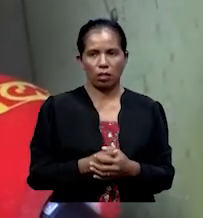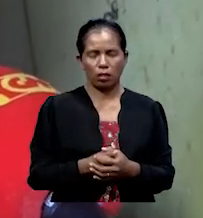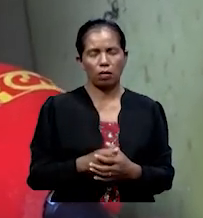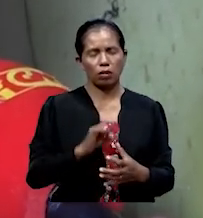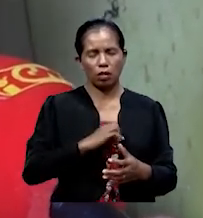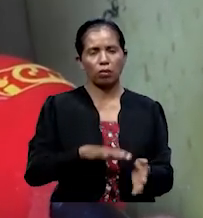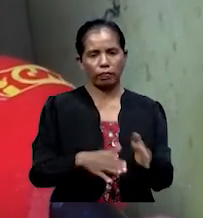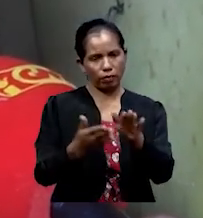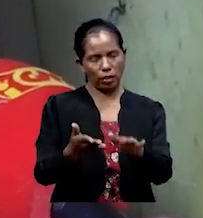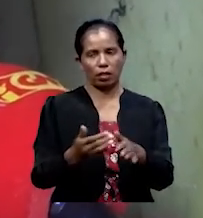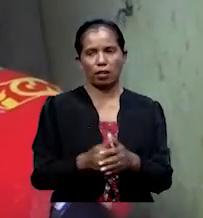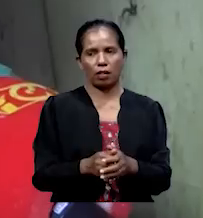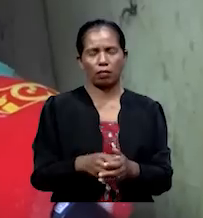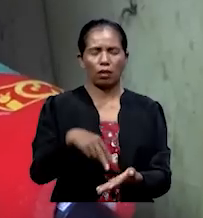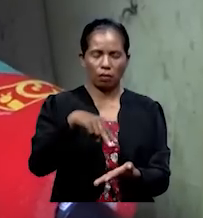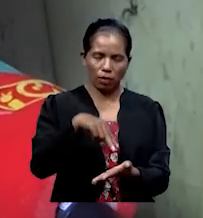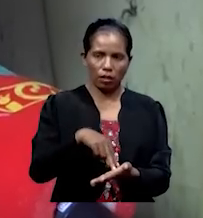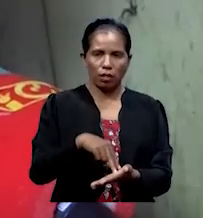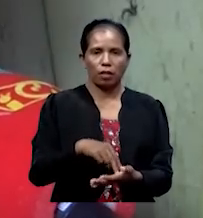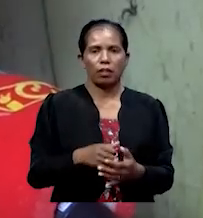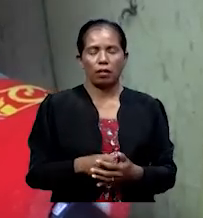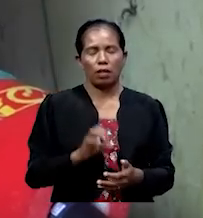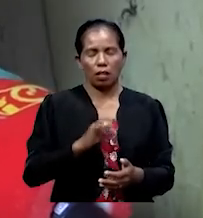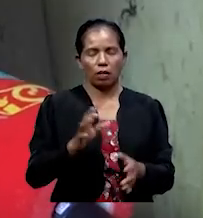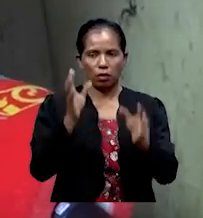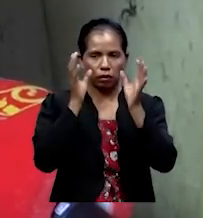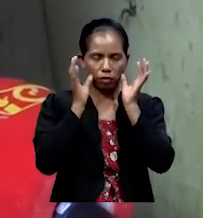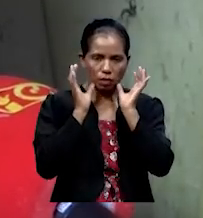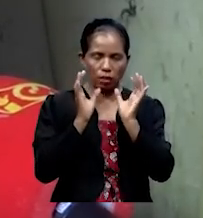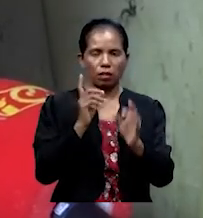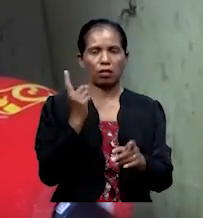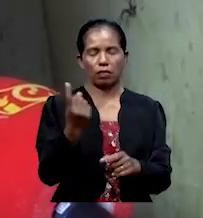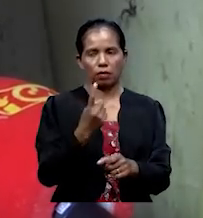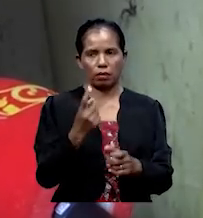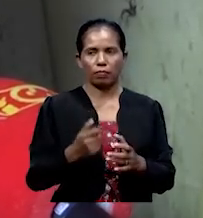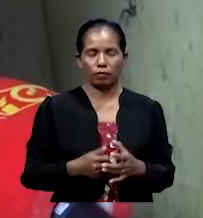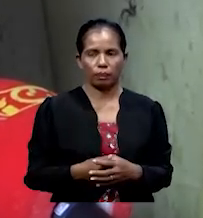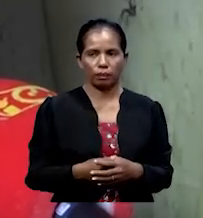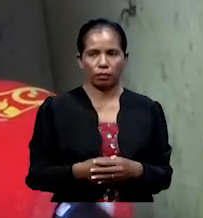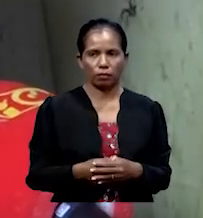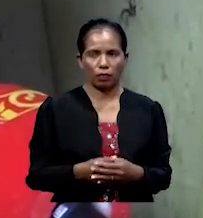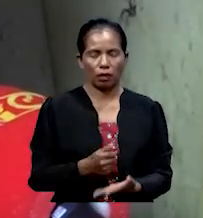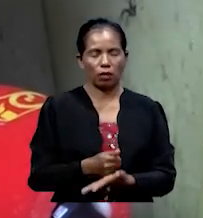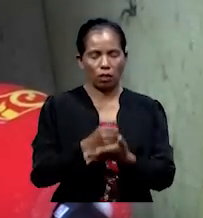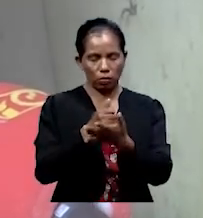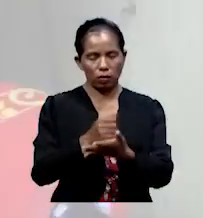kuat tu ansa hambrik mos hambrik ansa nenek nenek kau labele halo salon sirane ro